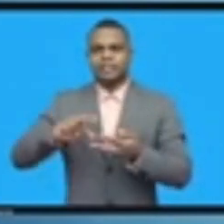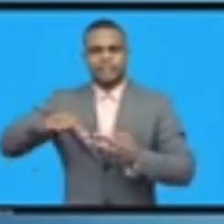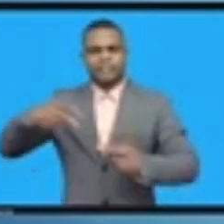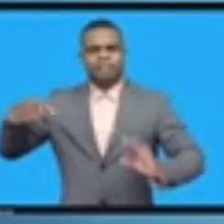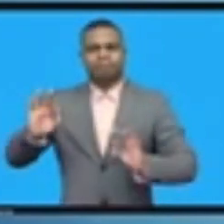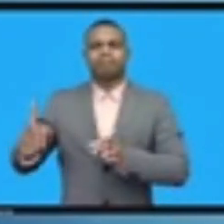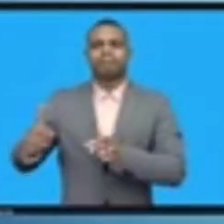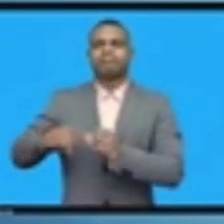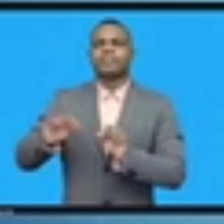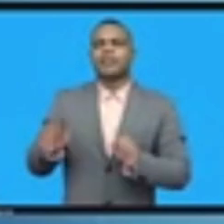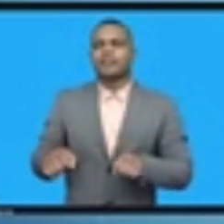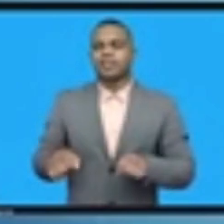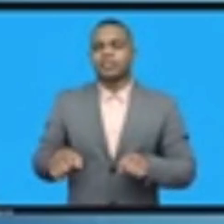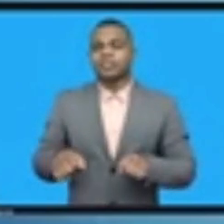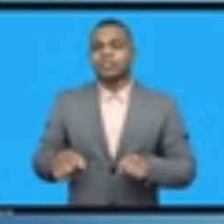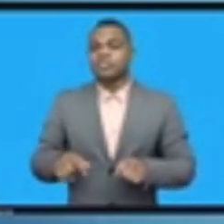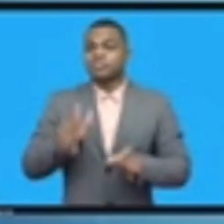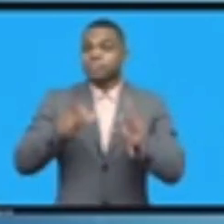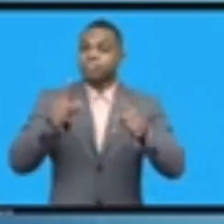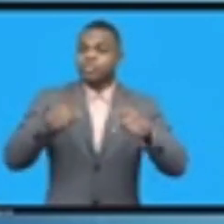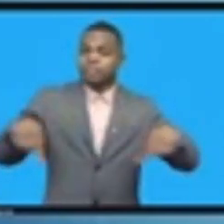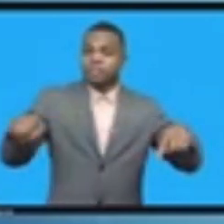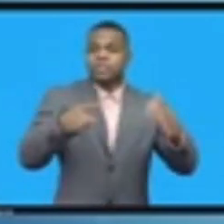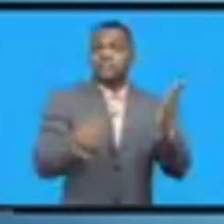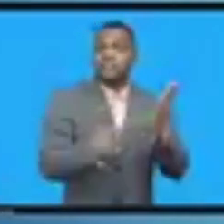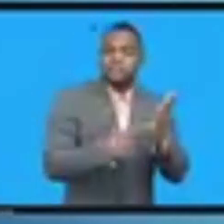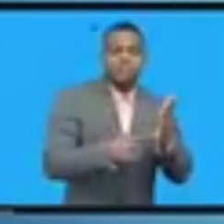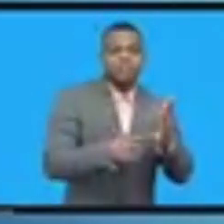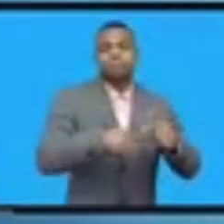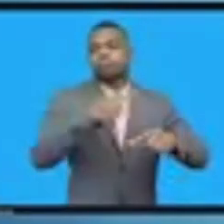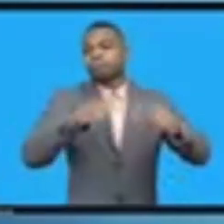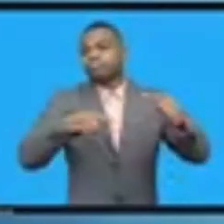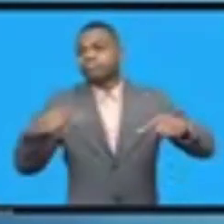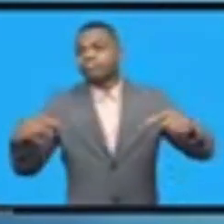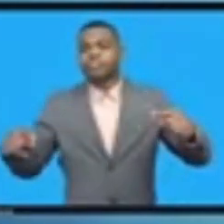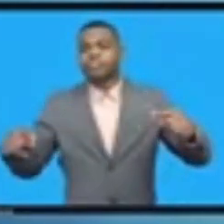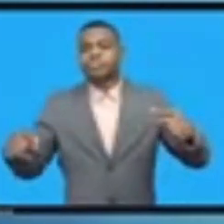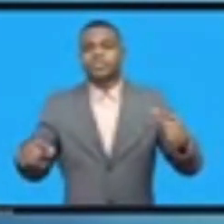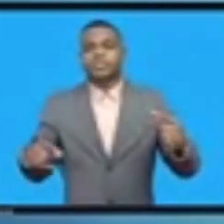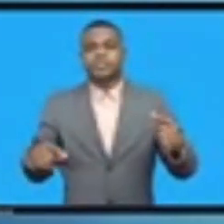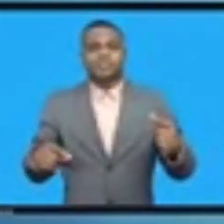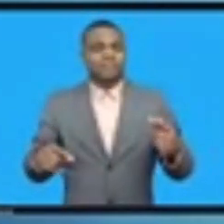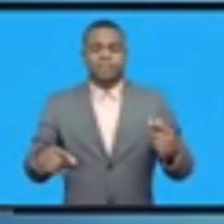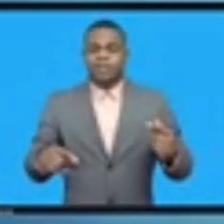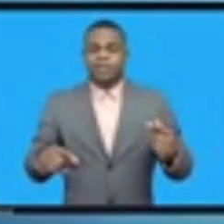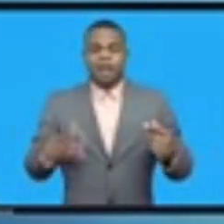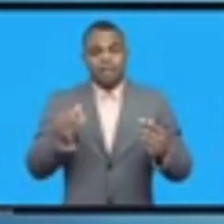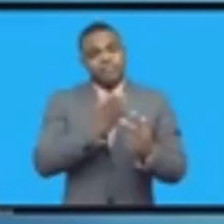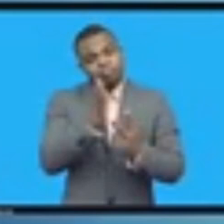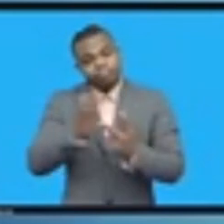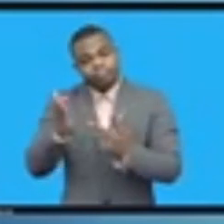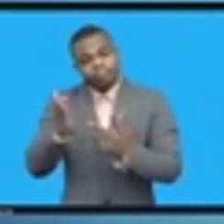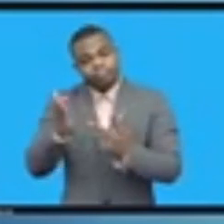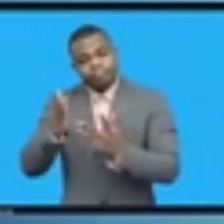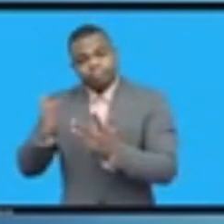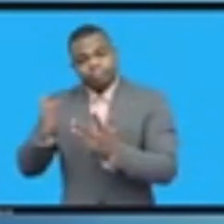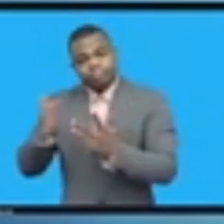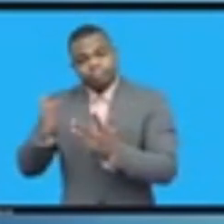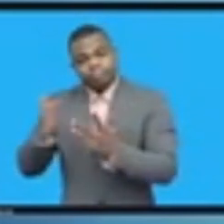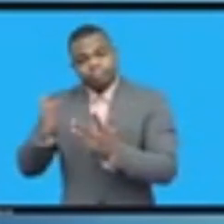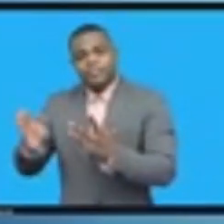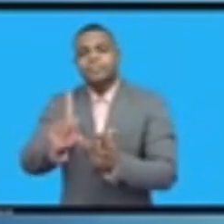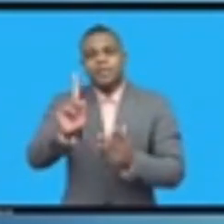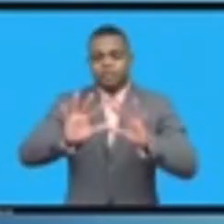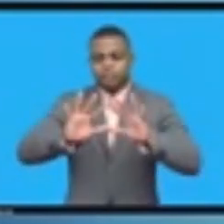理边界的单一的全球的互联网。没有任何一个利益相关团体或者政